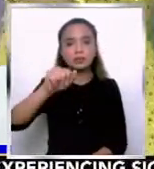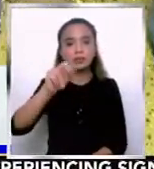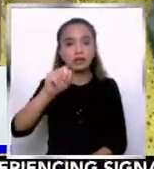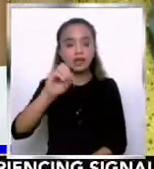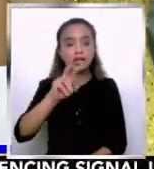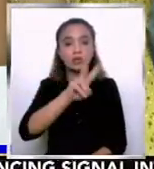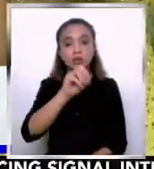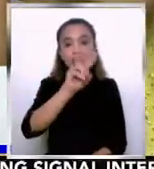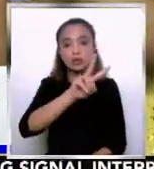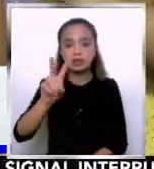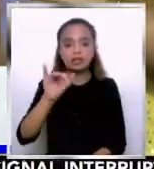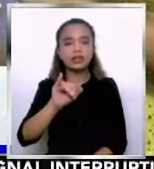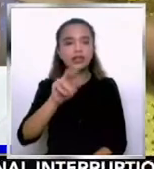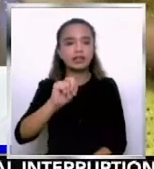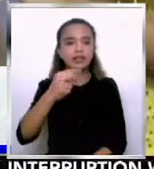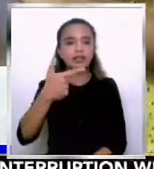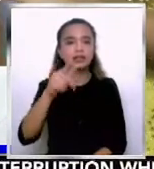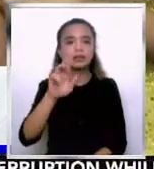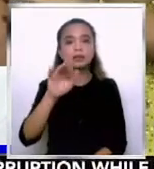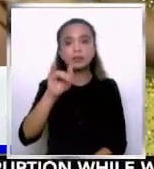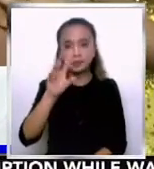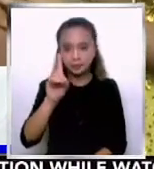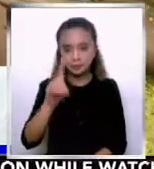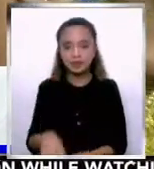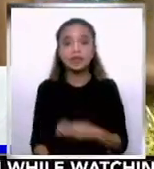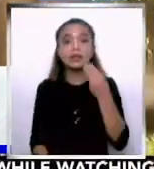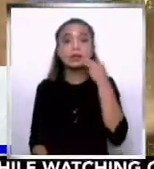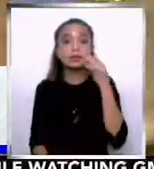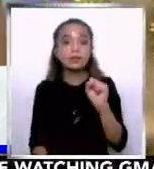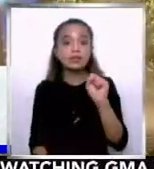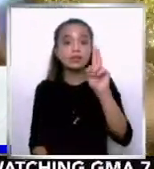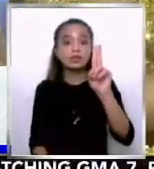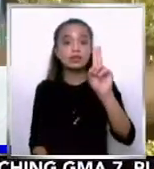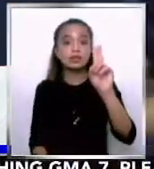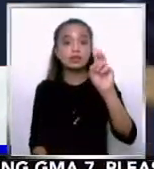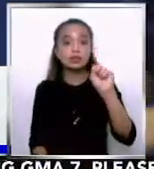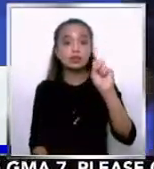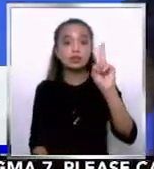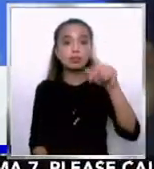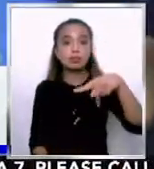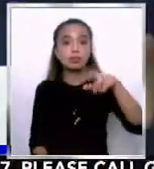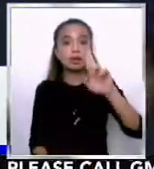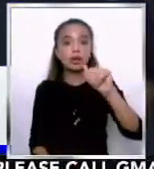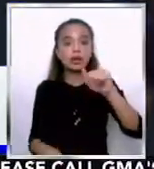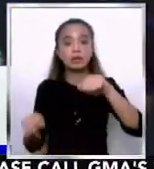Maria. Miss Supernational Philippines 2022 Allison Black.